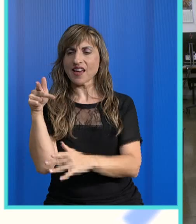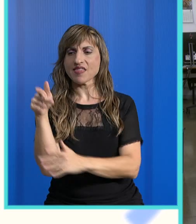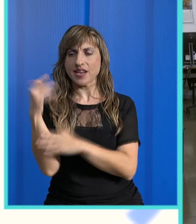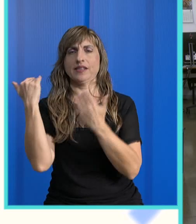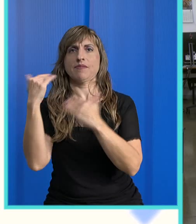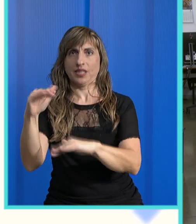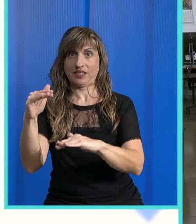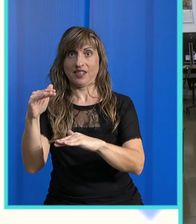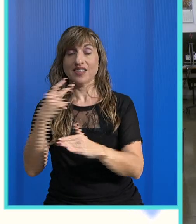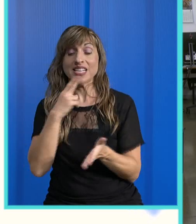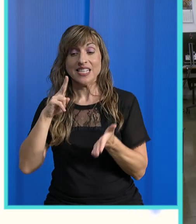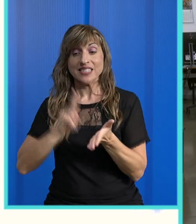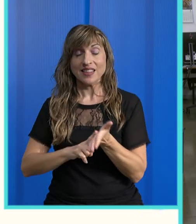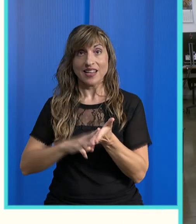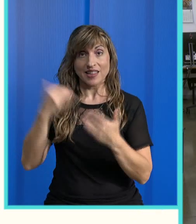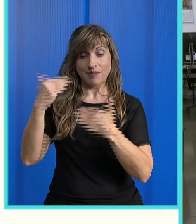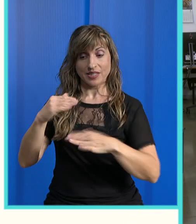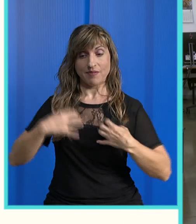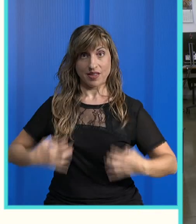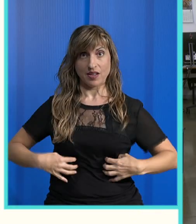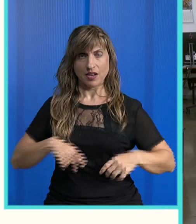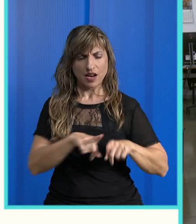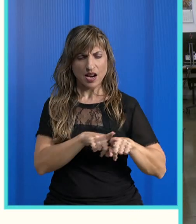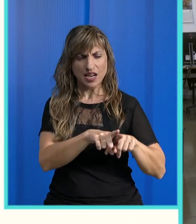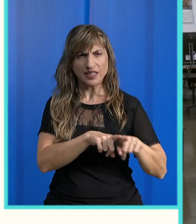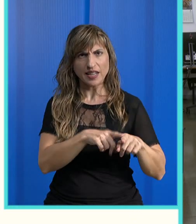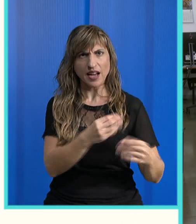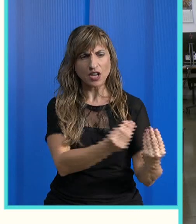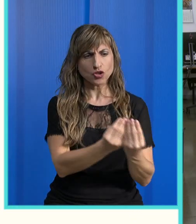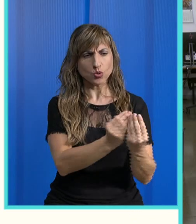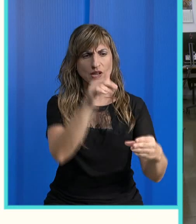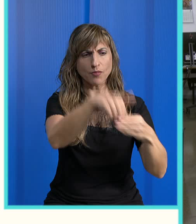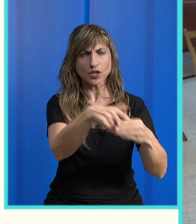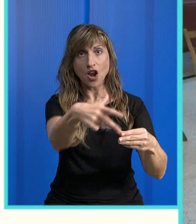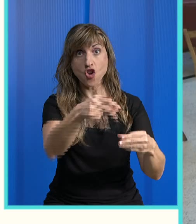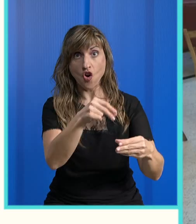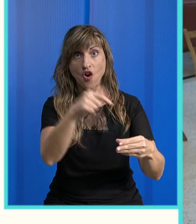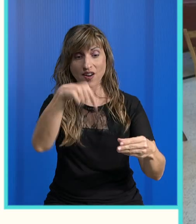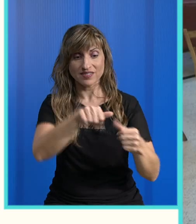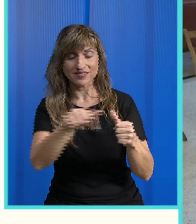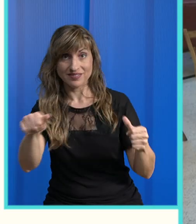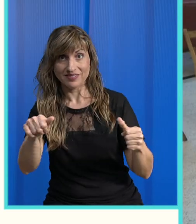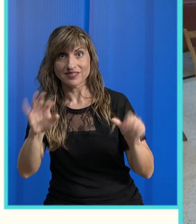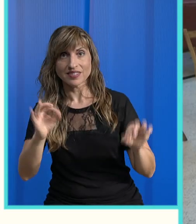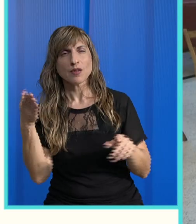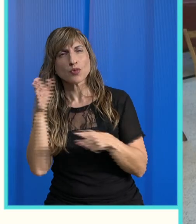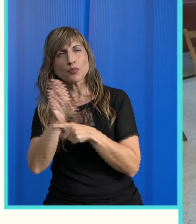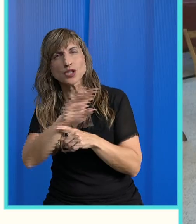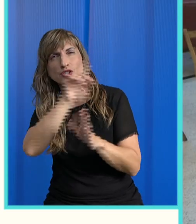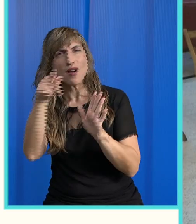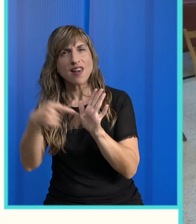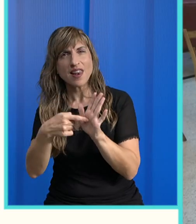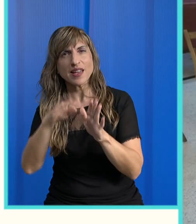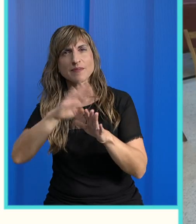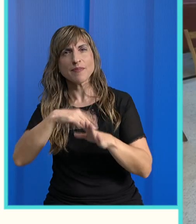El Sindicat de l'Habitatge de Badalona critica el no de Junts que aquesta setmana tombava l'admissió a tràmit de la proposició de llei per